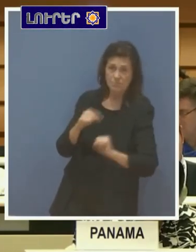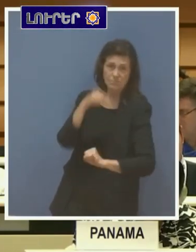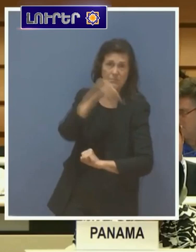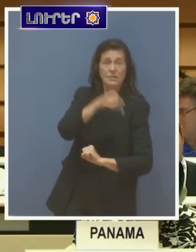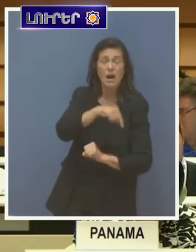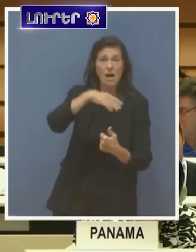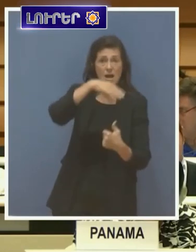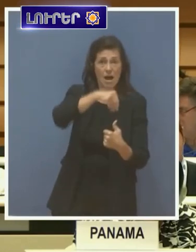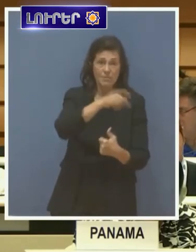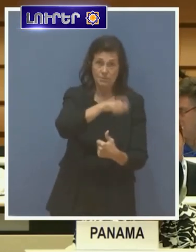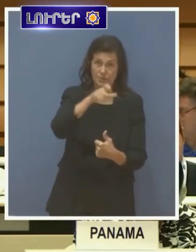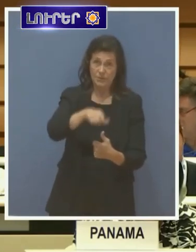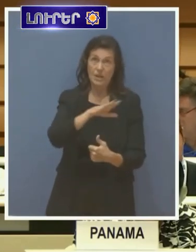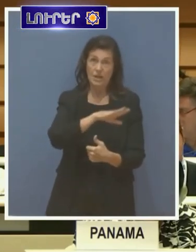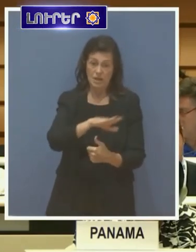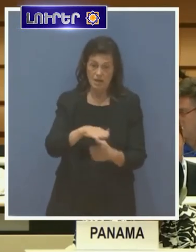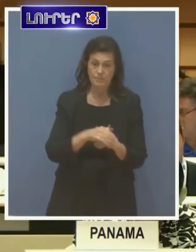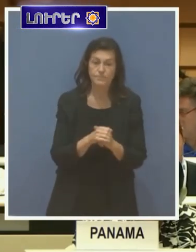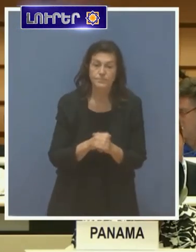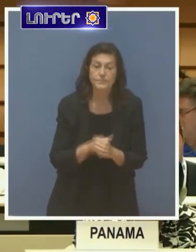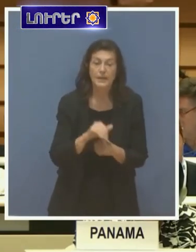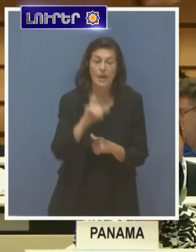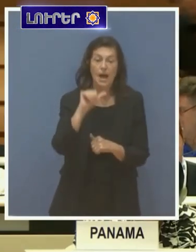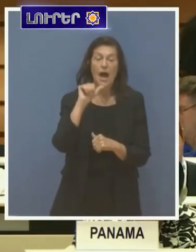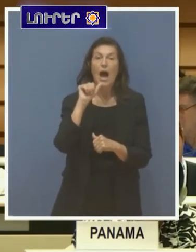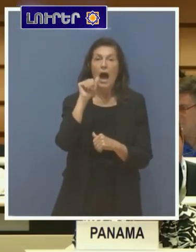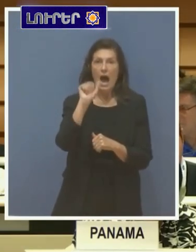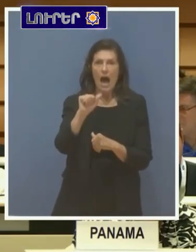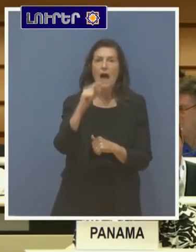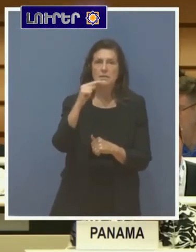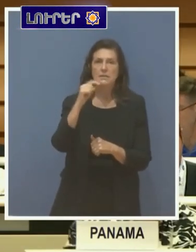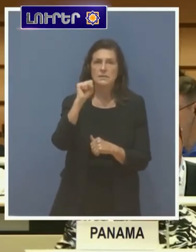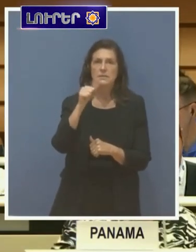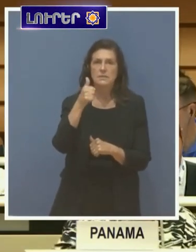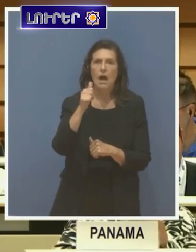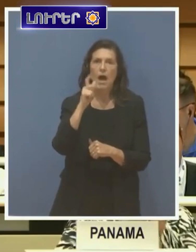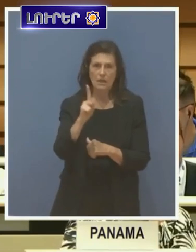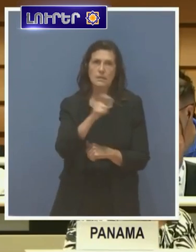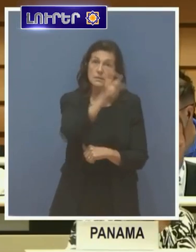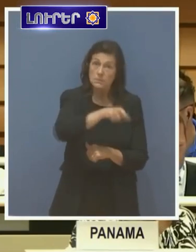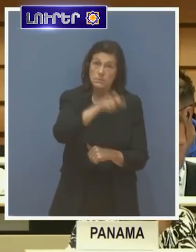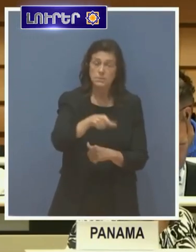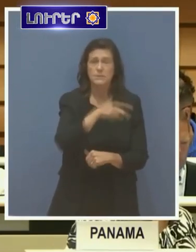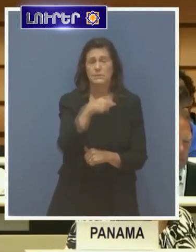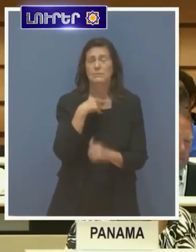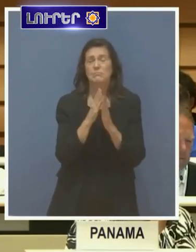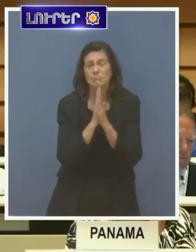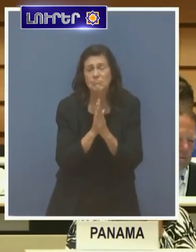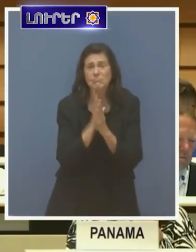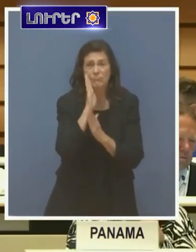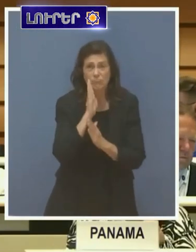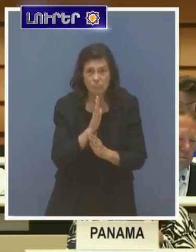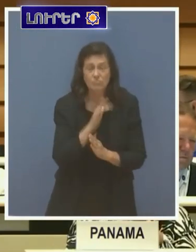այս օրերը, երբ բնիկ ազգենու ժողովուրդը ստացան բնիկ ժողովուրդների իրավունքի մասին հռչակագիրը, որը մինչ օրս պարտադիր չէ պետություններուն